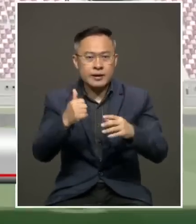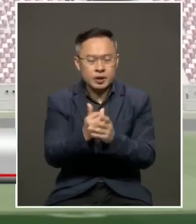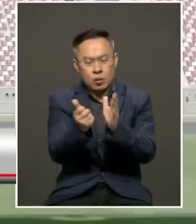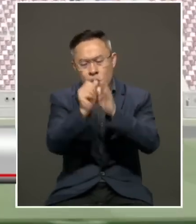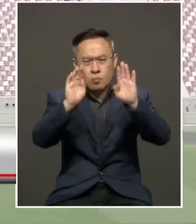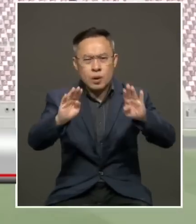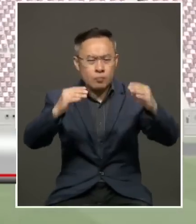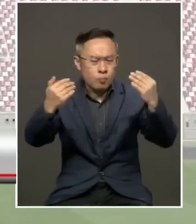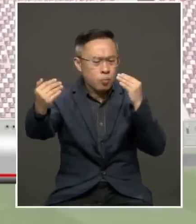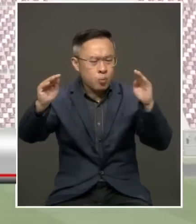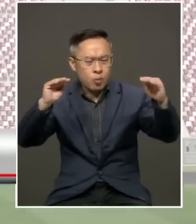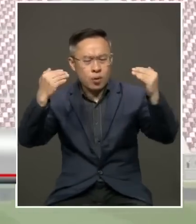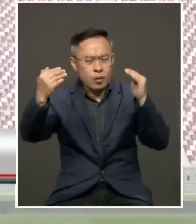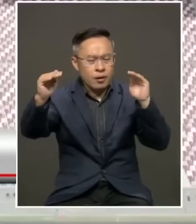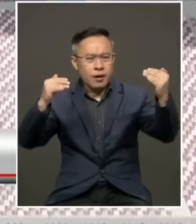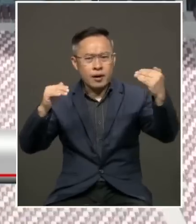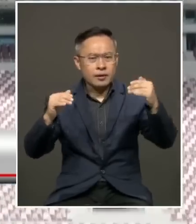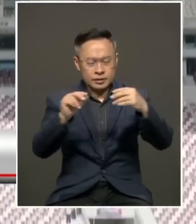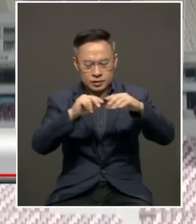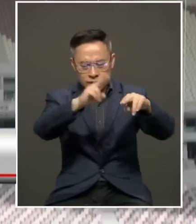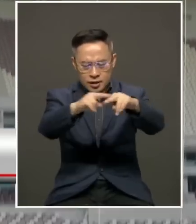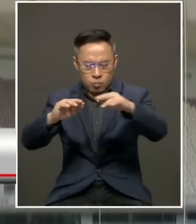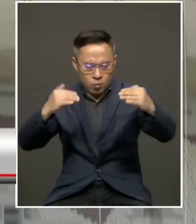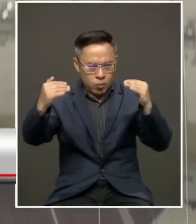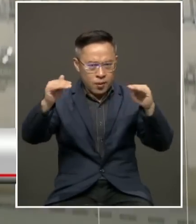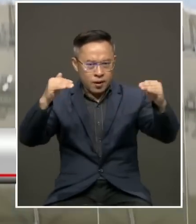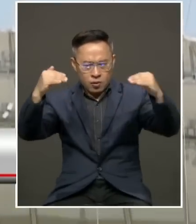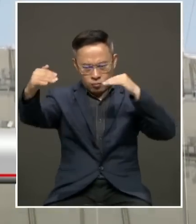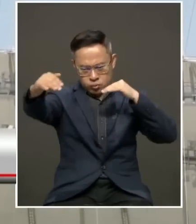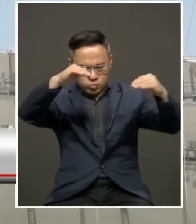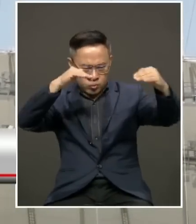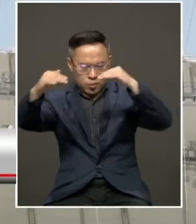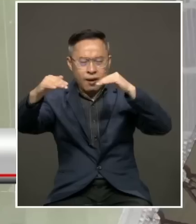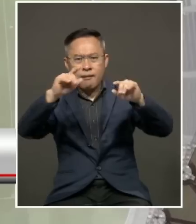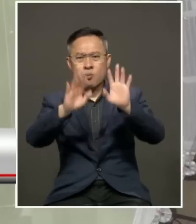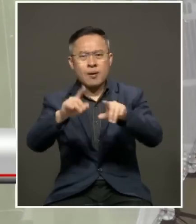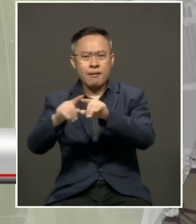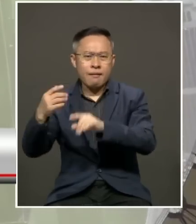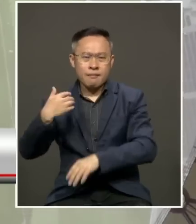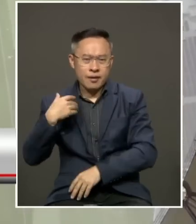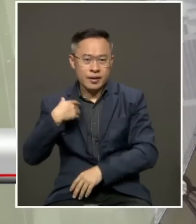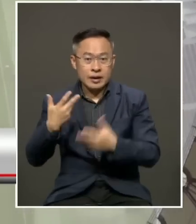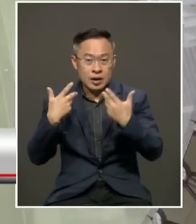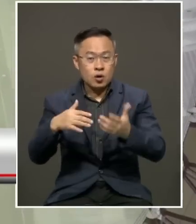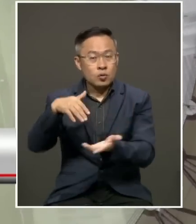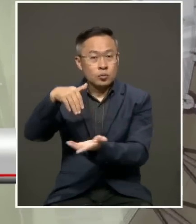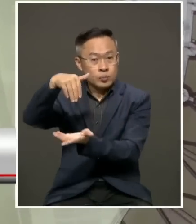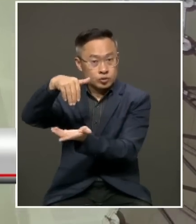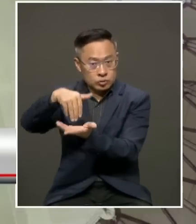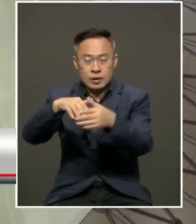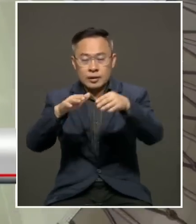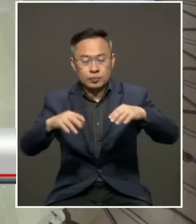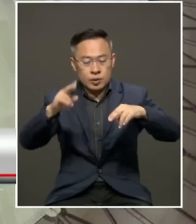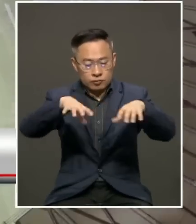ส่วนโค้งที่กว้างใหญ่มีอัฒจันทร์ที่ปกคลุมนอกจากนี้ก็ยังไม่ได้มีแค่สนามกีฬาอย่างเดียวมีศูนย์กีฬาอื่นๆ